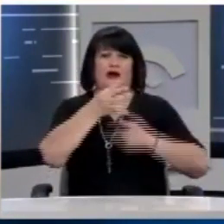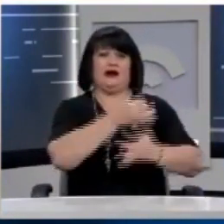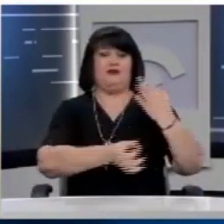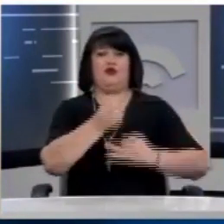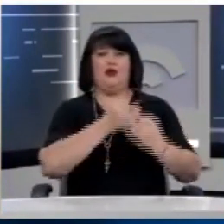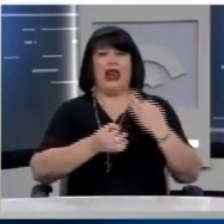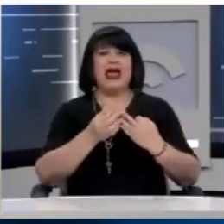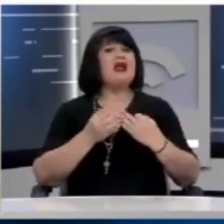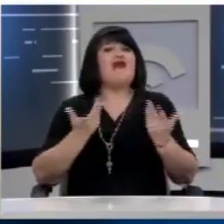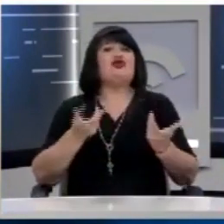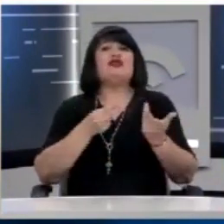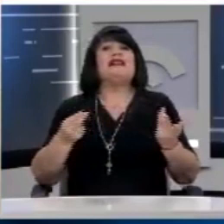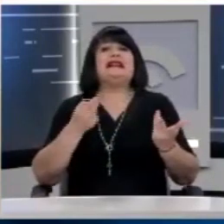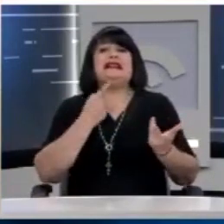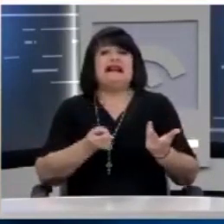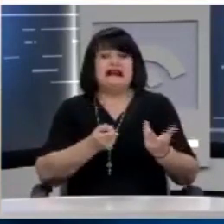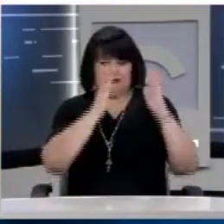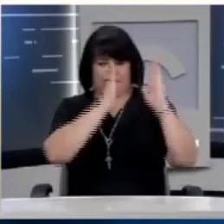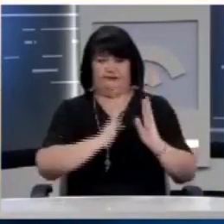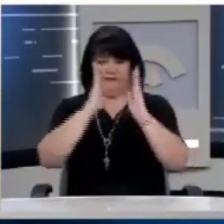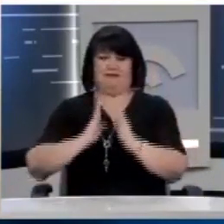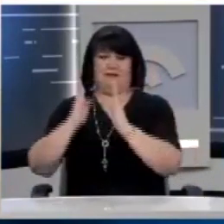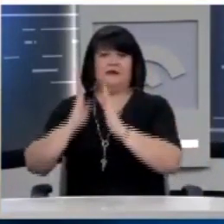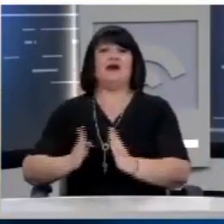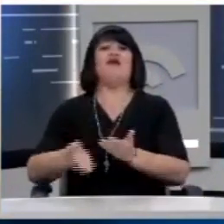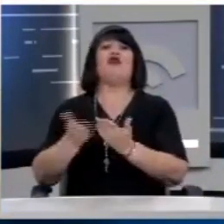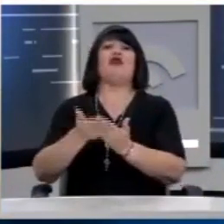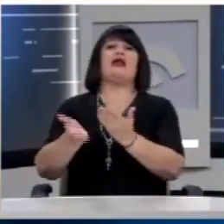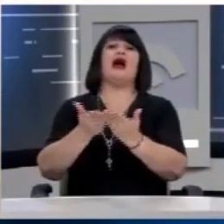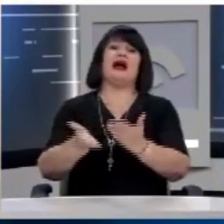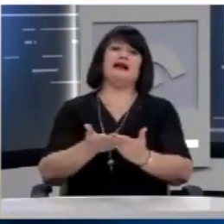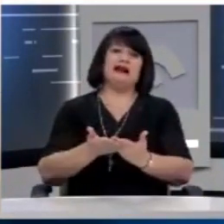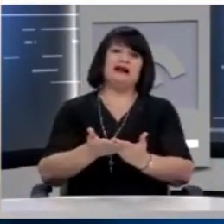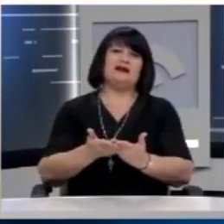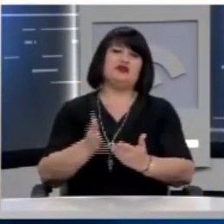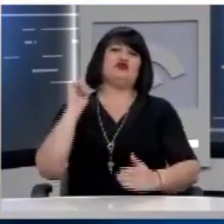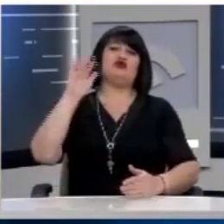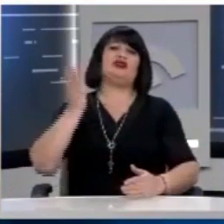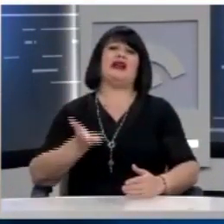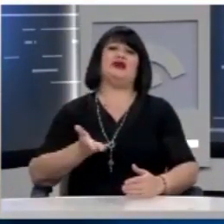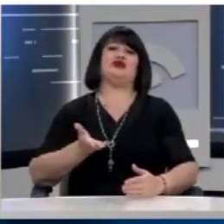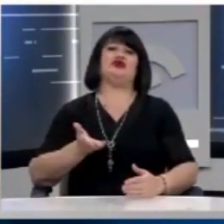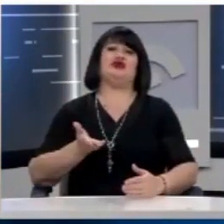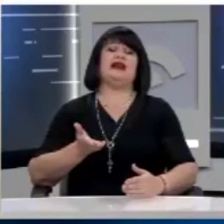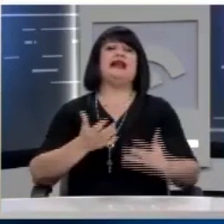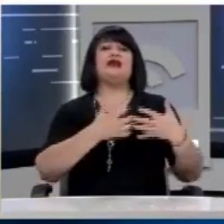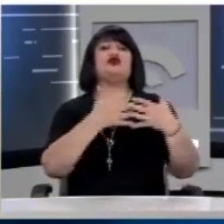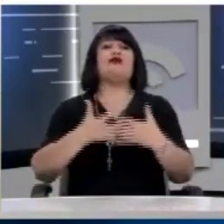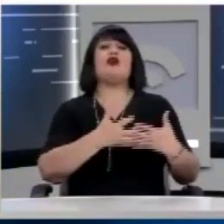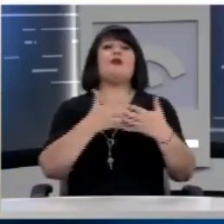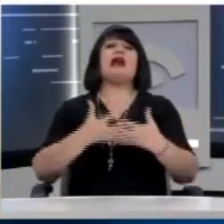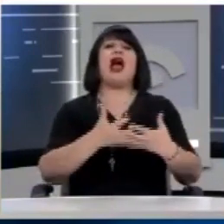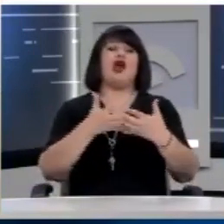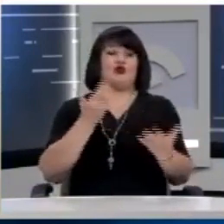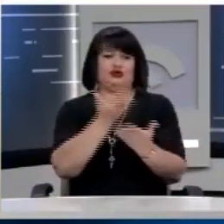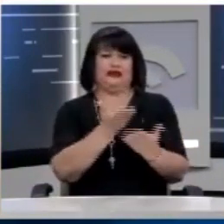Δημοκρατίας δεν είναι τίποτα άλλο παρά γνωστοί πυλώνες που εξυπηρετούν και αποτελούν αιτήματα πρώτα απ' όλα του ΣΕΒ. Δηλαδή